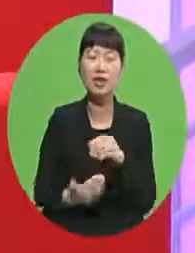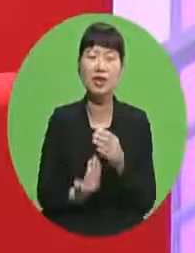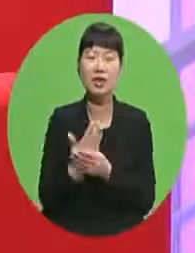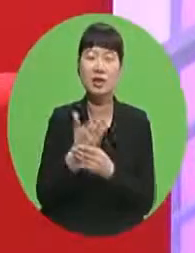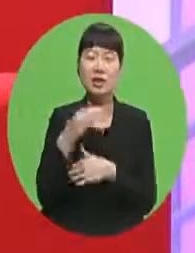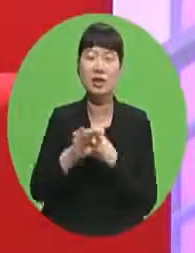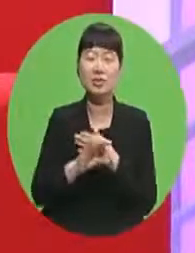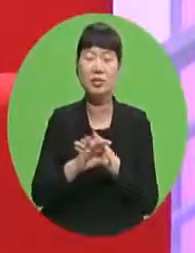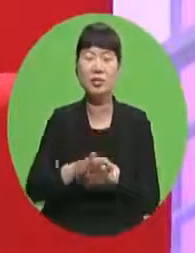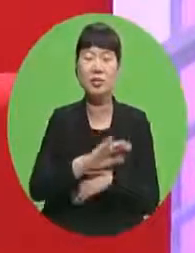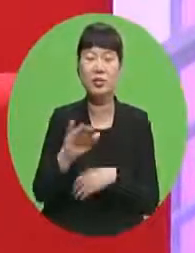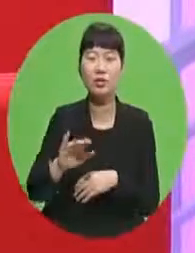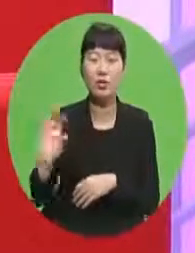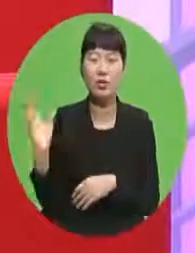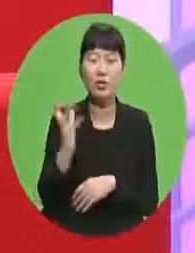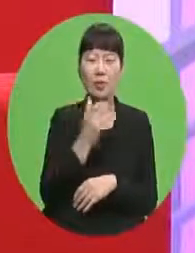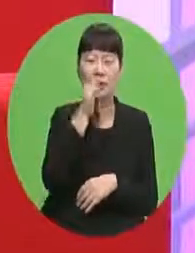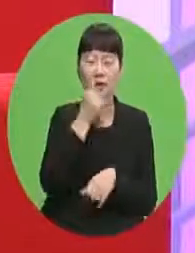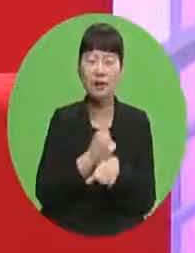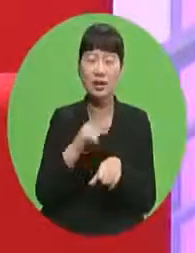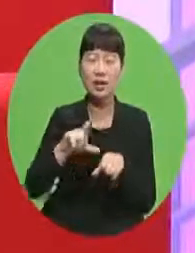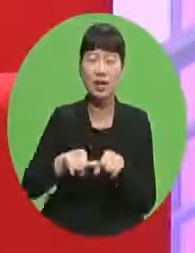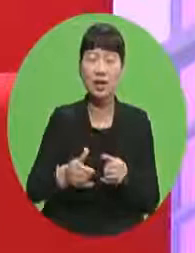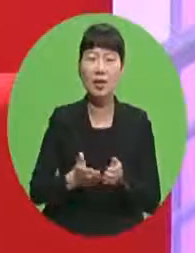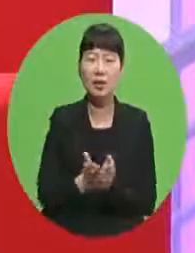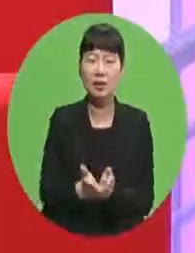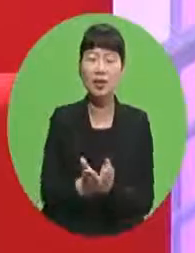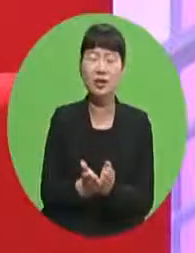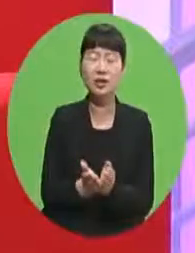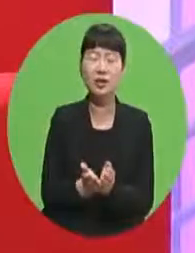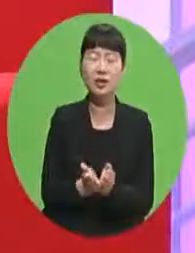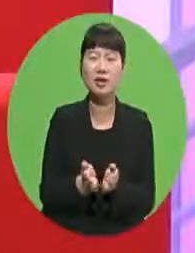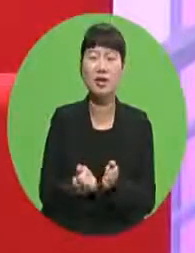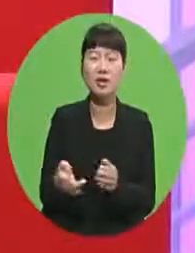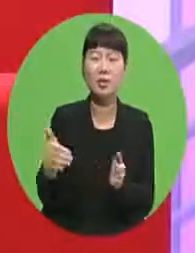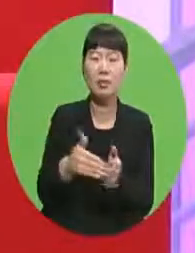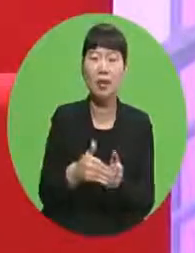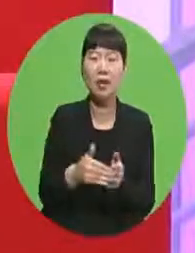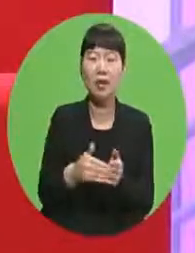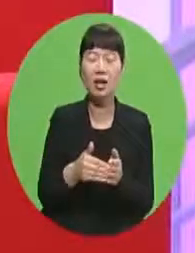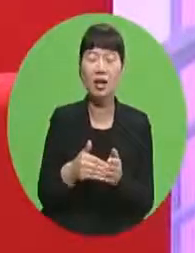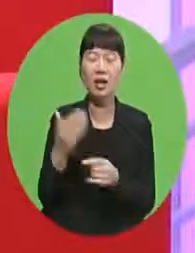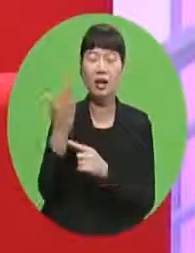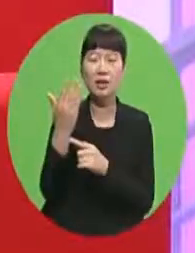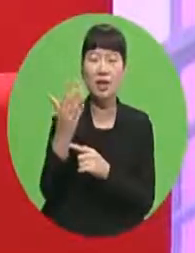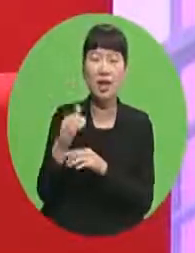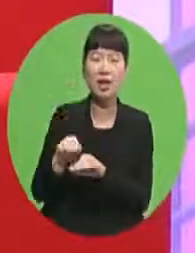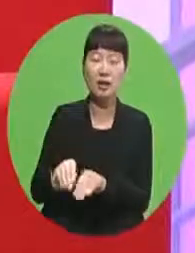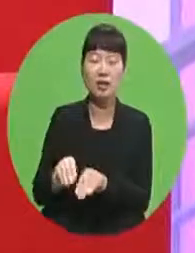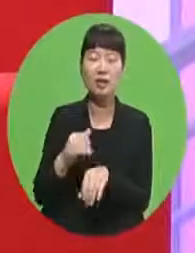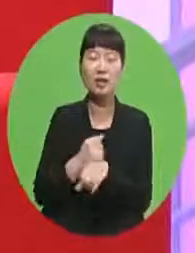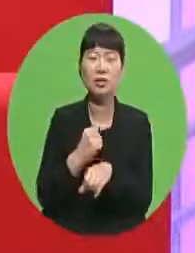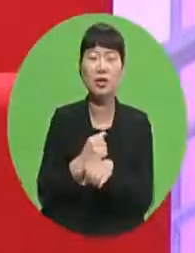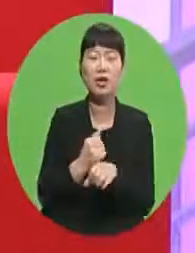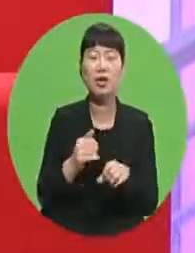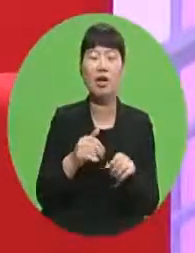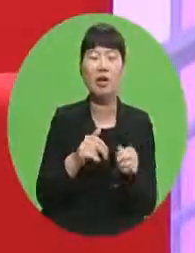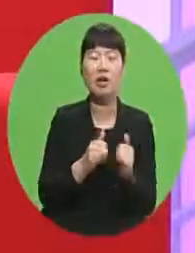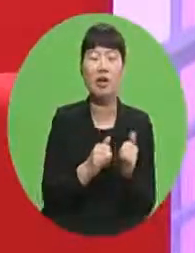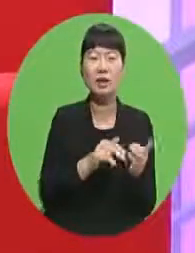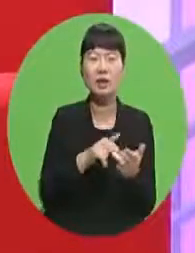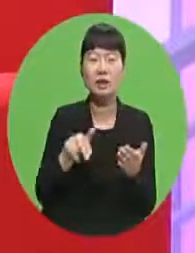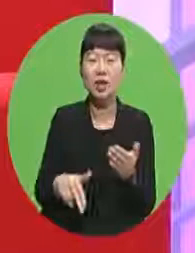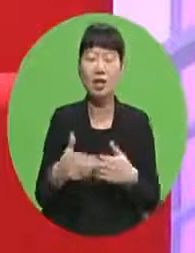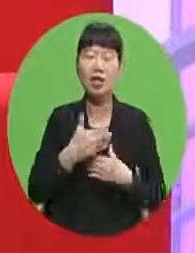되면 우리 막 폭풍우가 칠때 배들이 항구로 정박을 하잖아요. 그래서 닻을 탁 내리고 있으면 편안하고 선원이 다 내리고